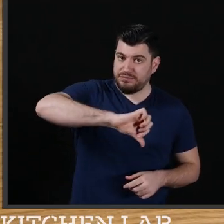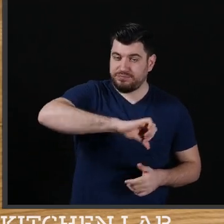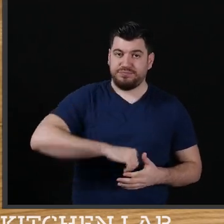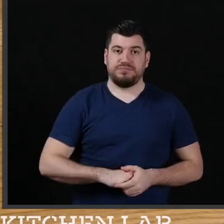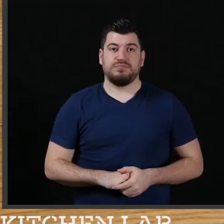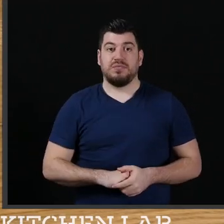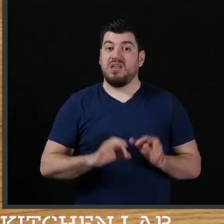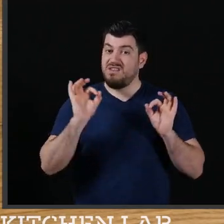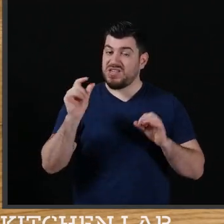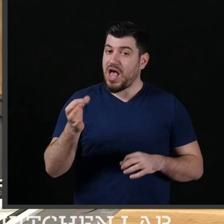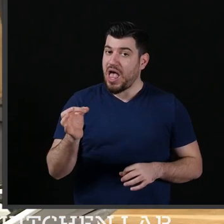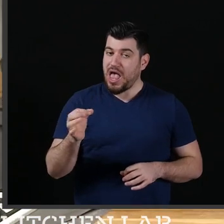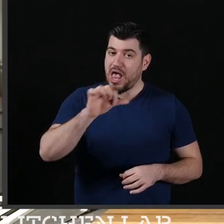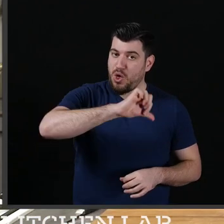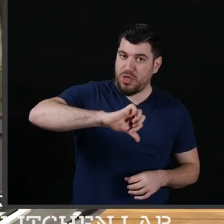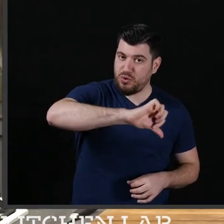ελαιόλαδο φυσικά,